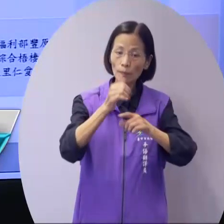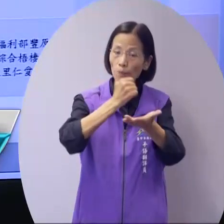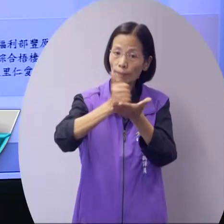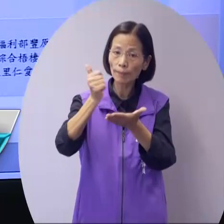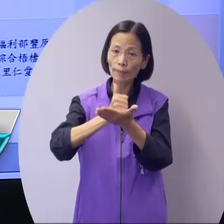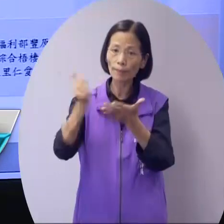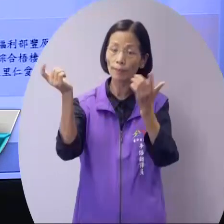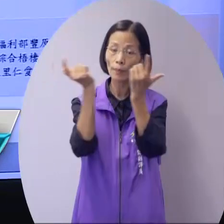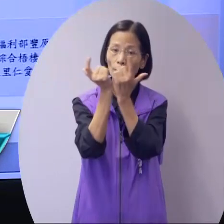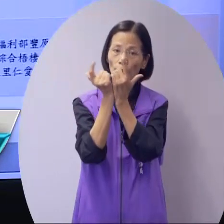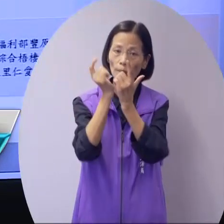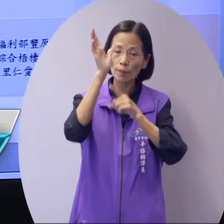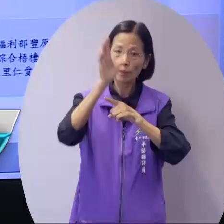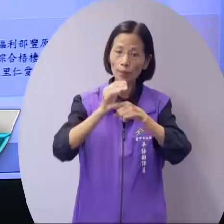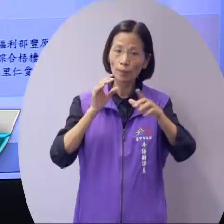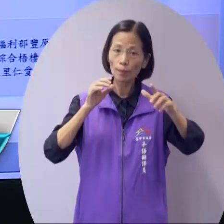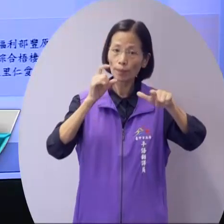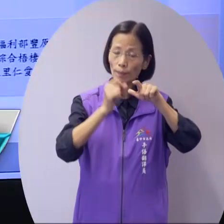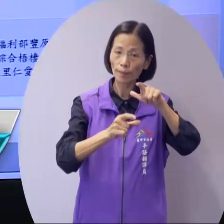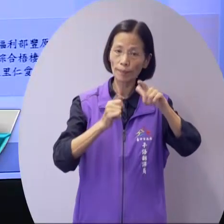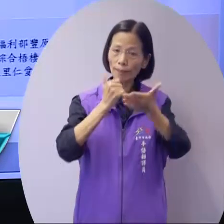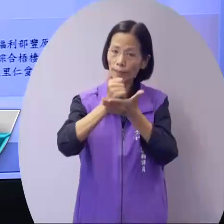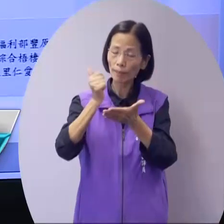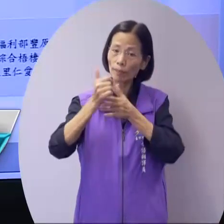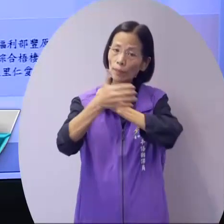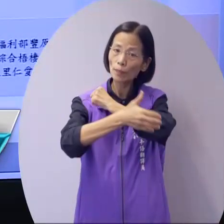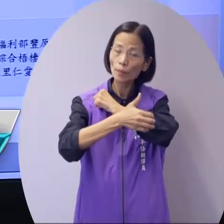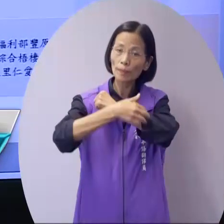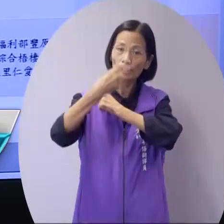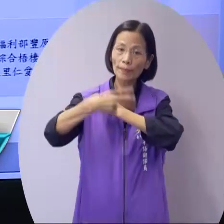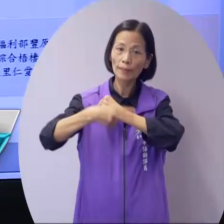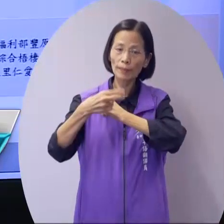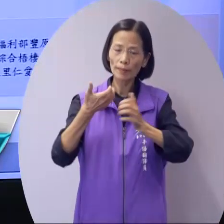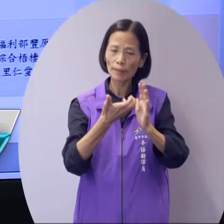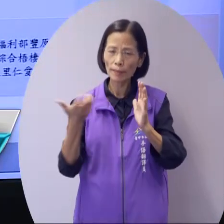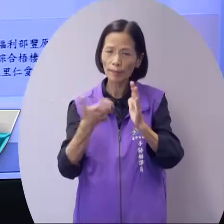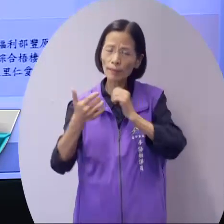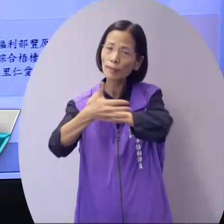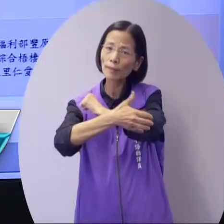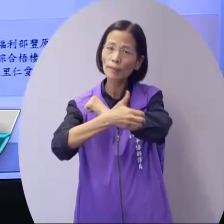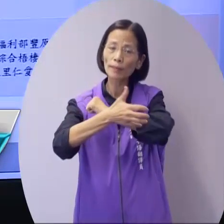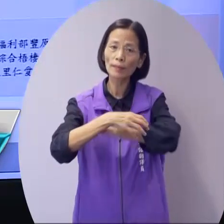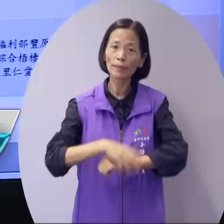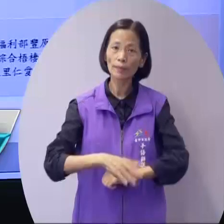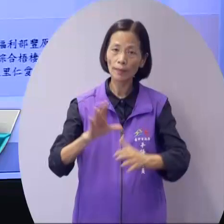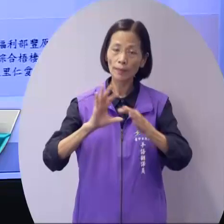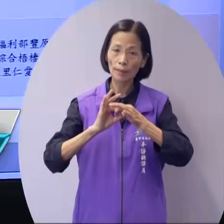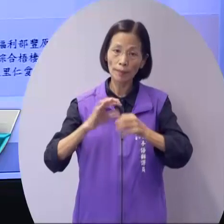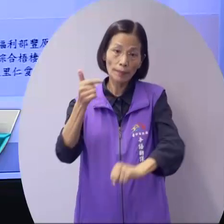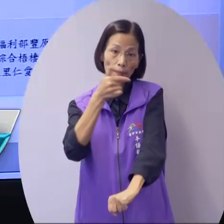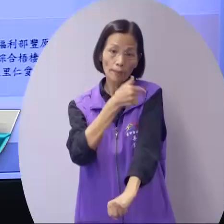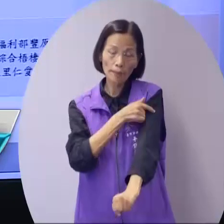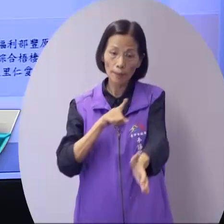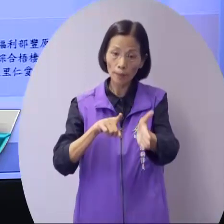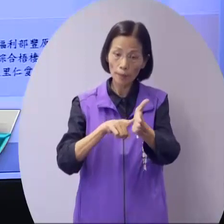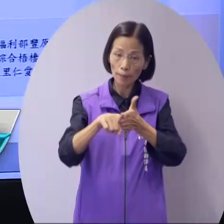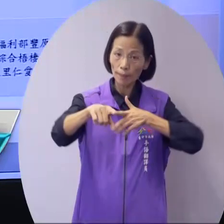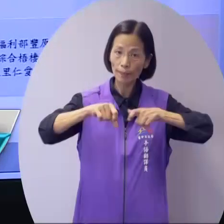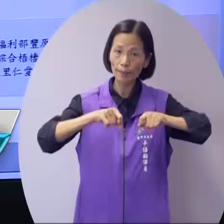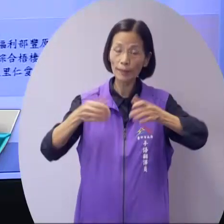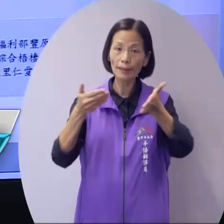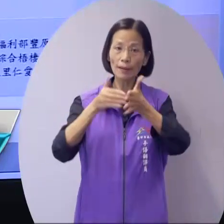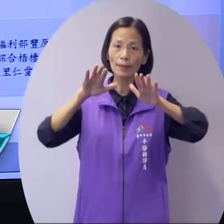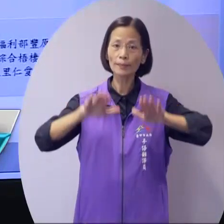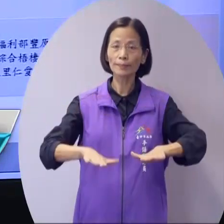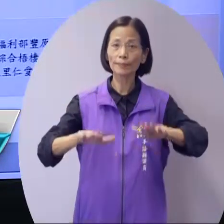到台北农产公司的运输业者啊，还有他的搬运工啊，相关的疫苗的接种专案，那目前